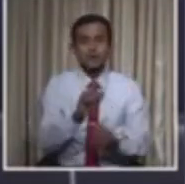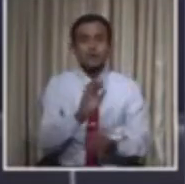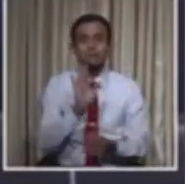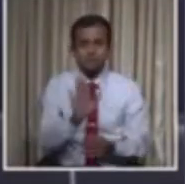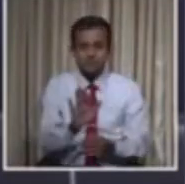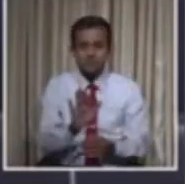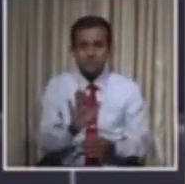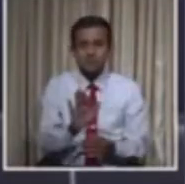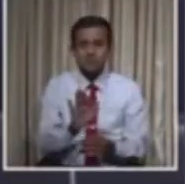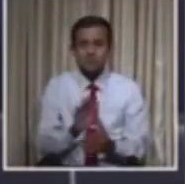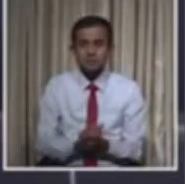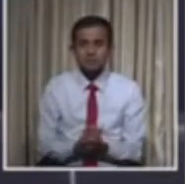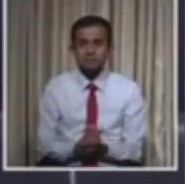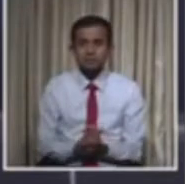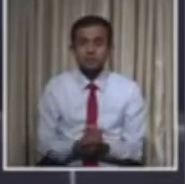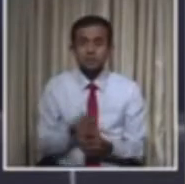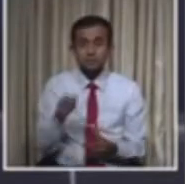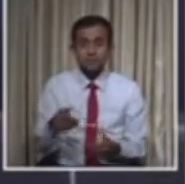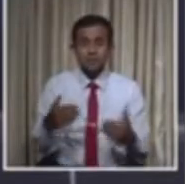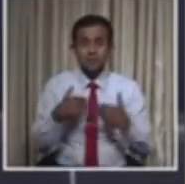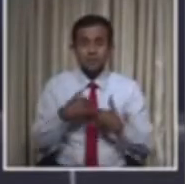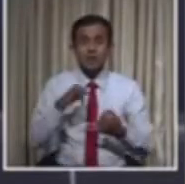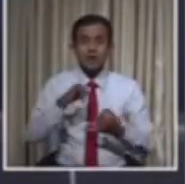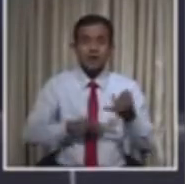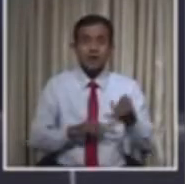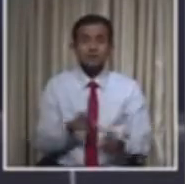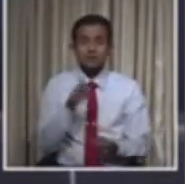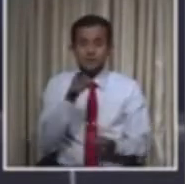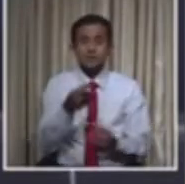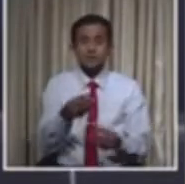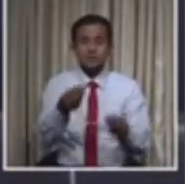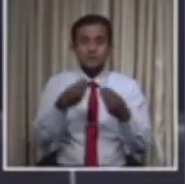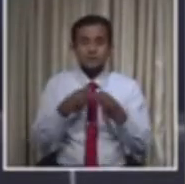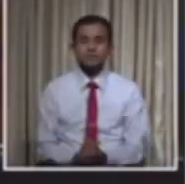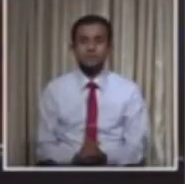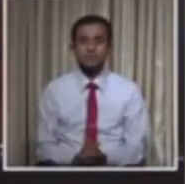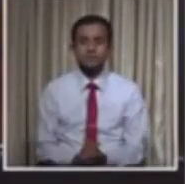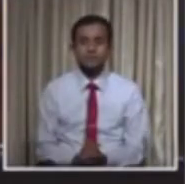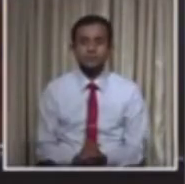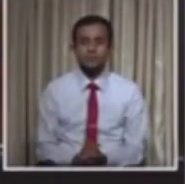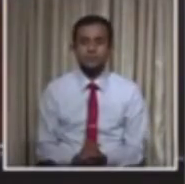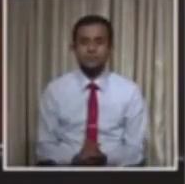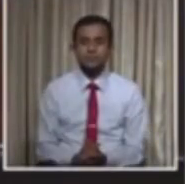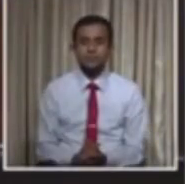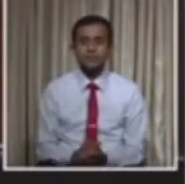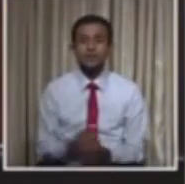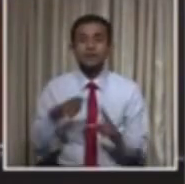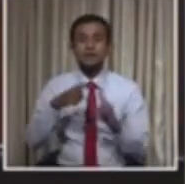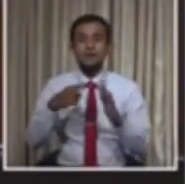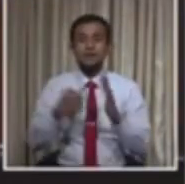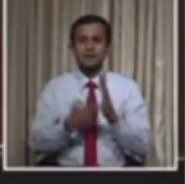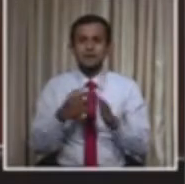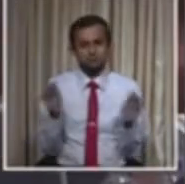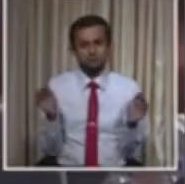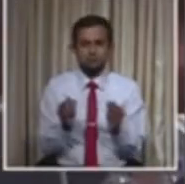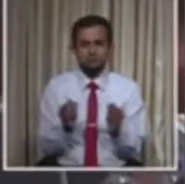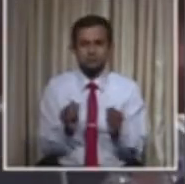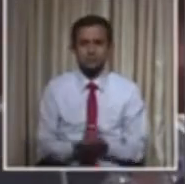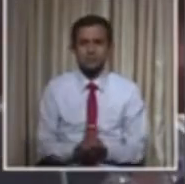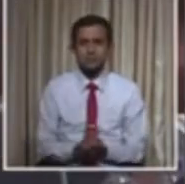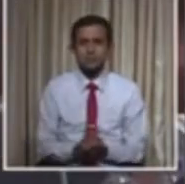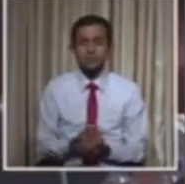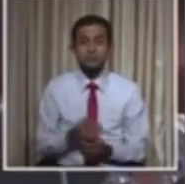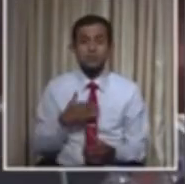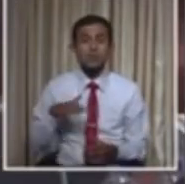උපදෙස් දෙන්න විතරයි මේක අපිට ලේකම්තුමාට කියලා මේක ඉදිරිපත් කරන්න කියලා එච්චරයි ඔව් කිරියල් මන්තුතුමා කෙටියෙන් ඔව් කෙටියෙන් මම